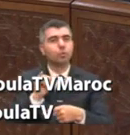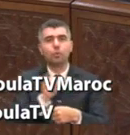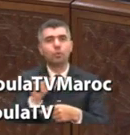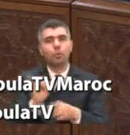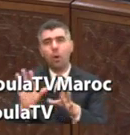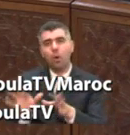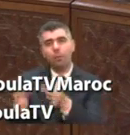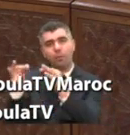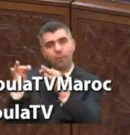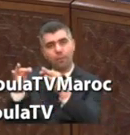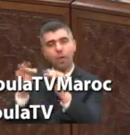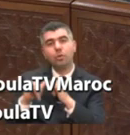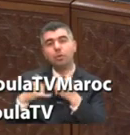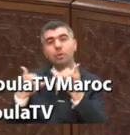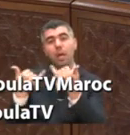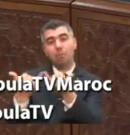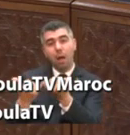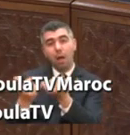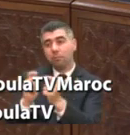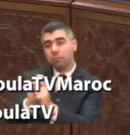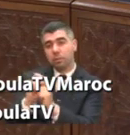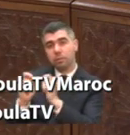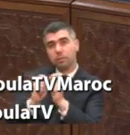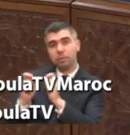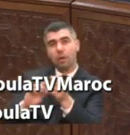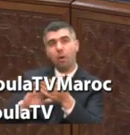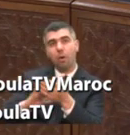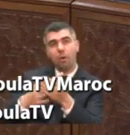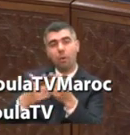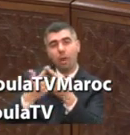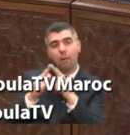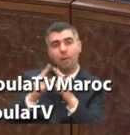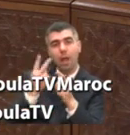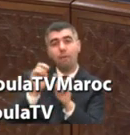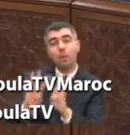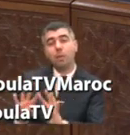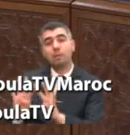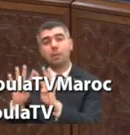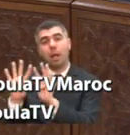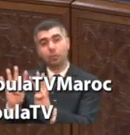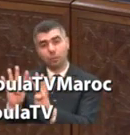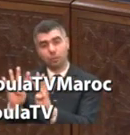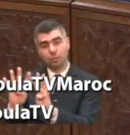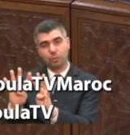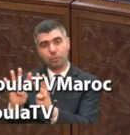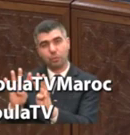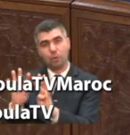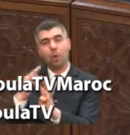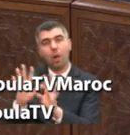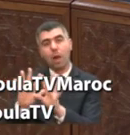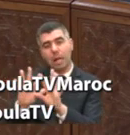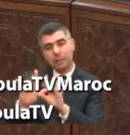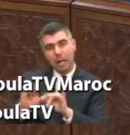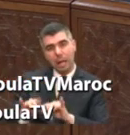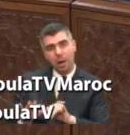عقدت هذه الأخيرة عدة اجتماعات فنية بين طرفين خلصت إصدارها في 2018 السنة الماضية لتقريرها